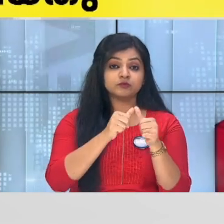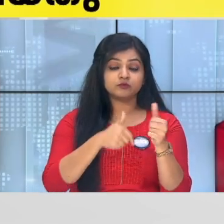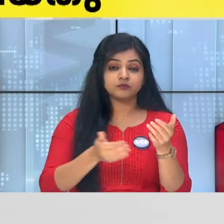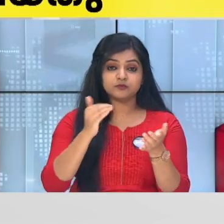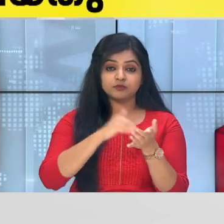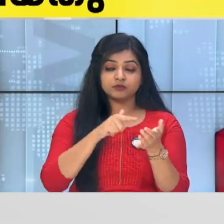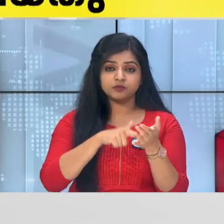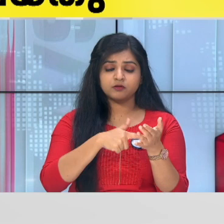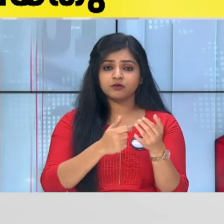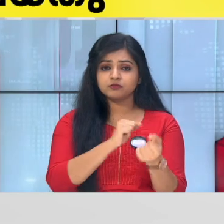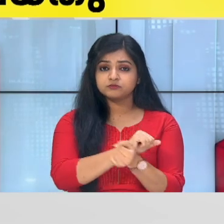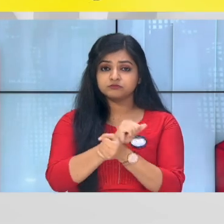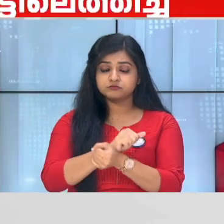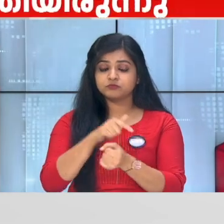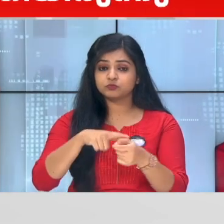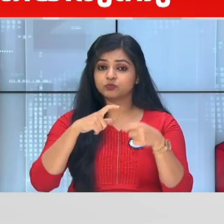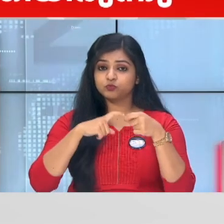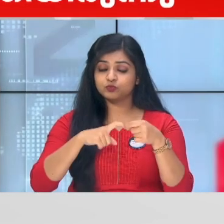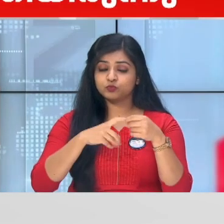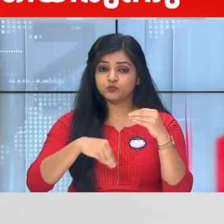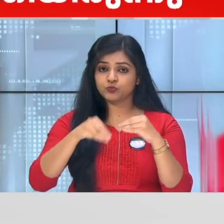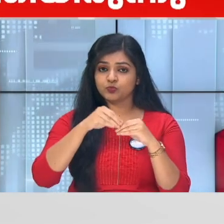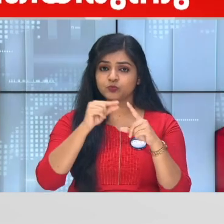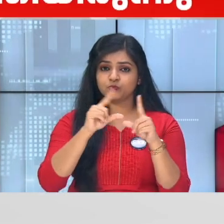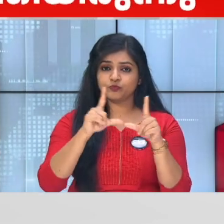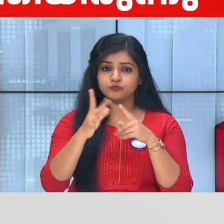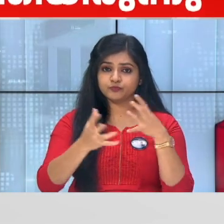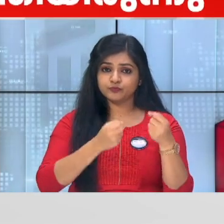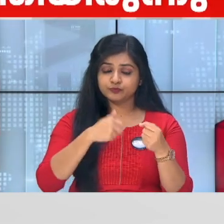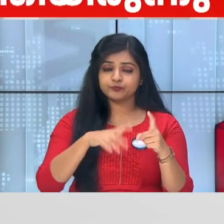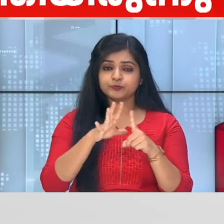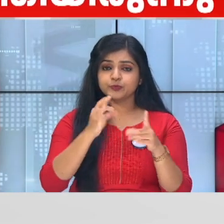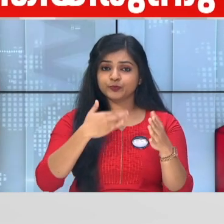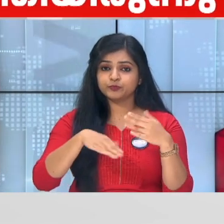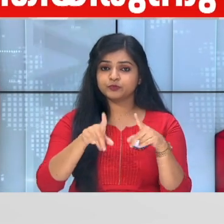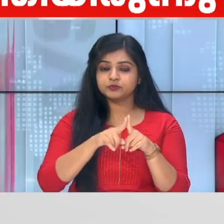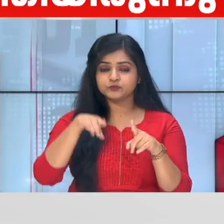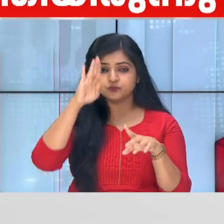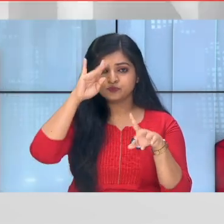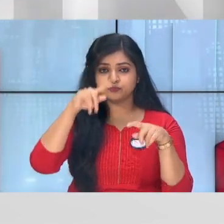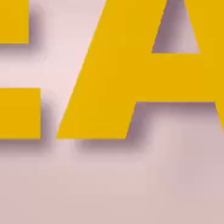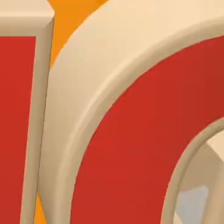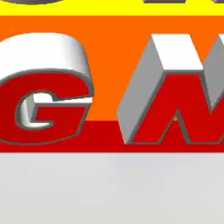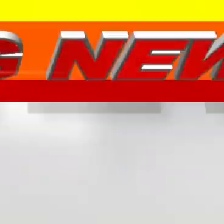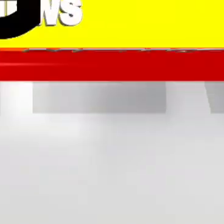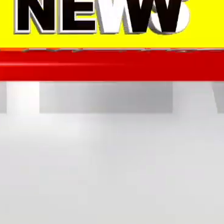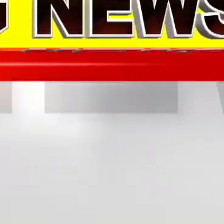വാങ്ങി വിശദമായിട്ടുള്ളൊരു തെളിവെടുപ്പ് ഉൾപ്പെടെയുള്ള കാര്യങ്ങളിലേക്ക് പോകാനും പോലീസ് നീങ്ങുന്നുണ്ട്.